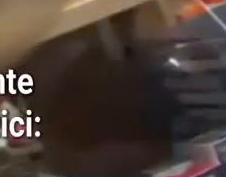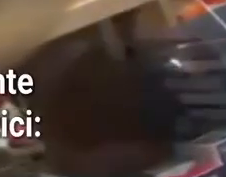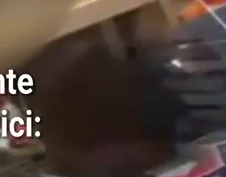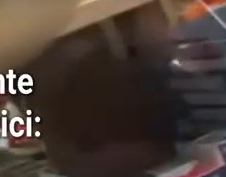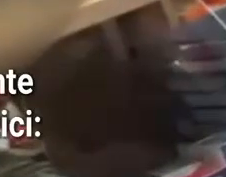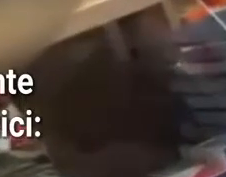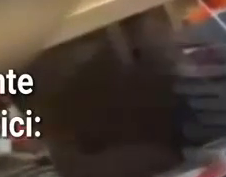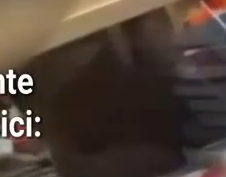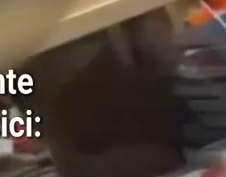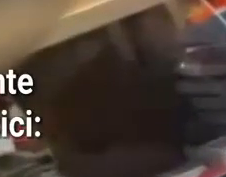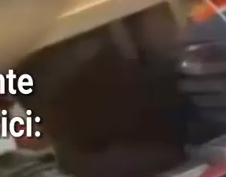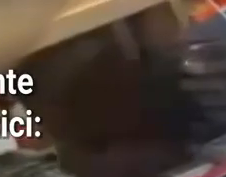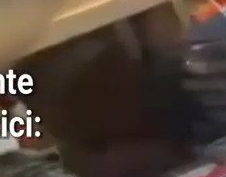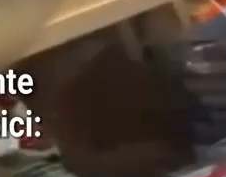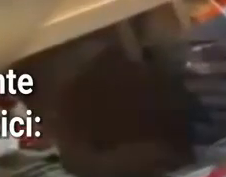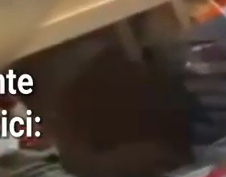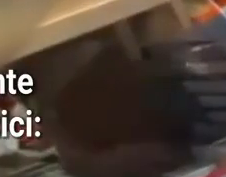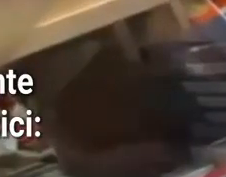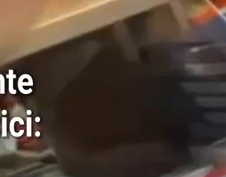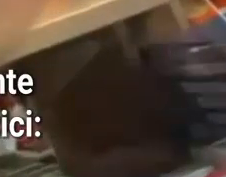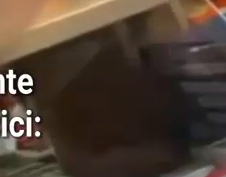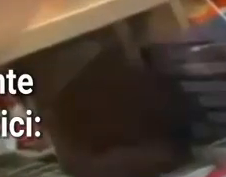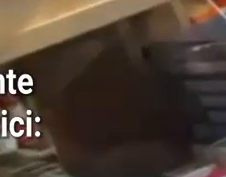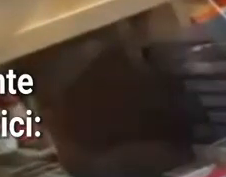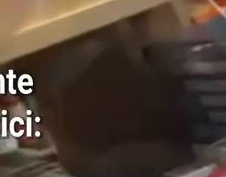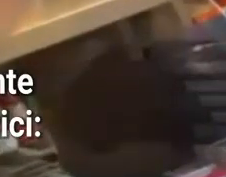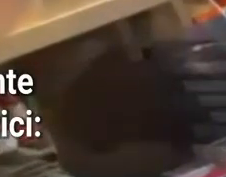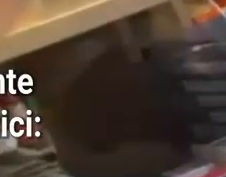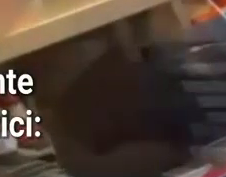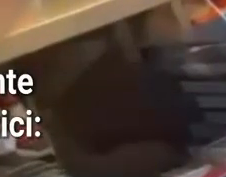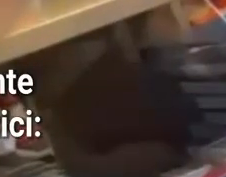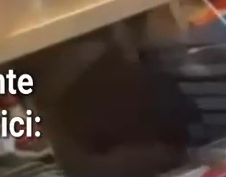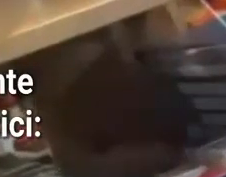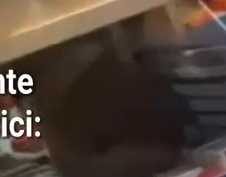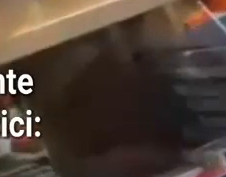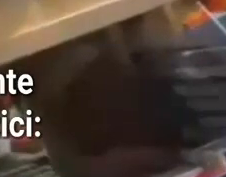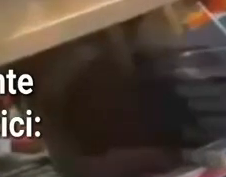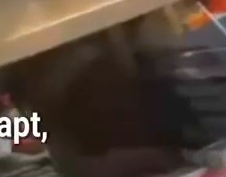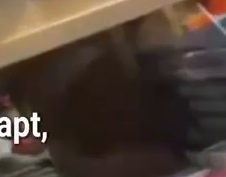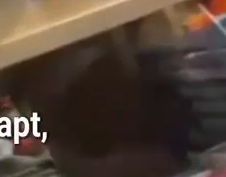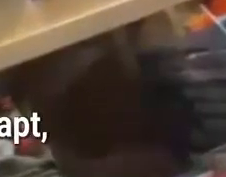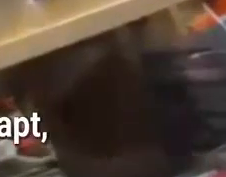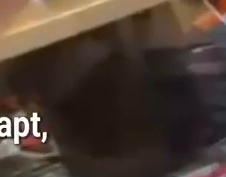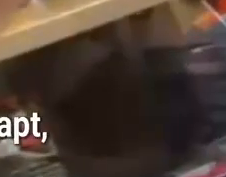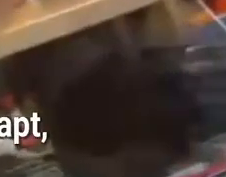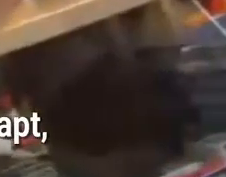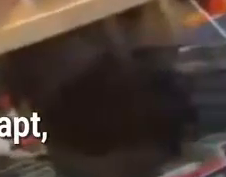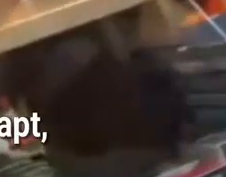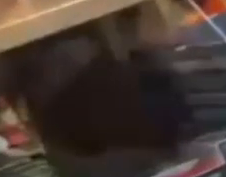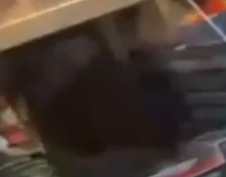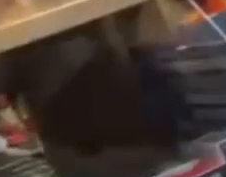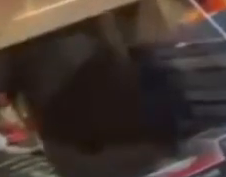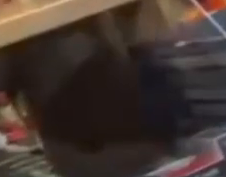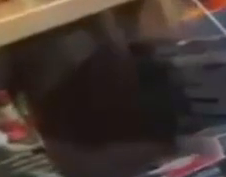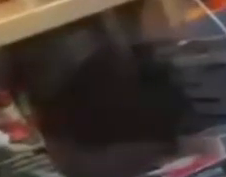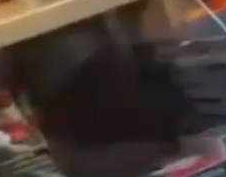ridică prețul cu o lună înainte și în ziua promoției te duci și cumperi cu... Zici, mamă, e la reducere, dar de fapt